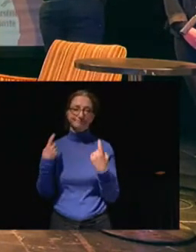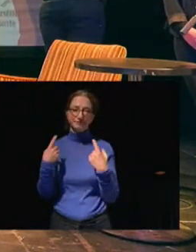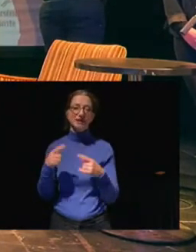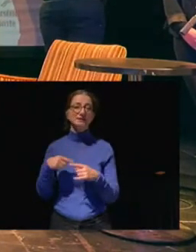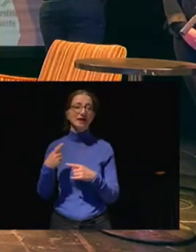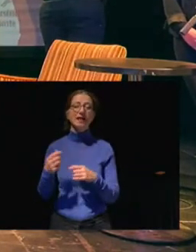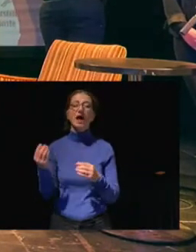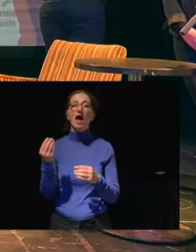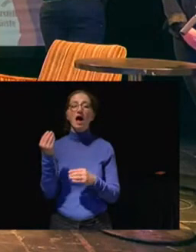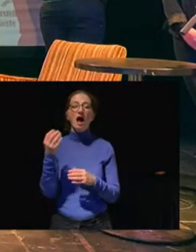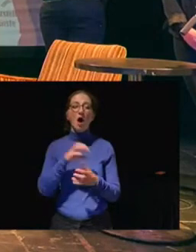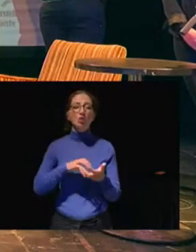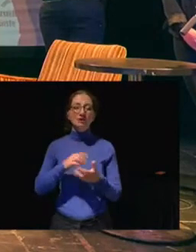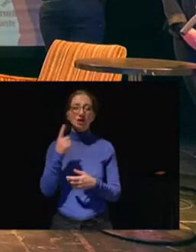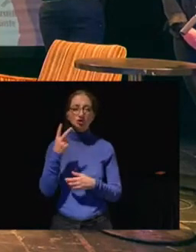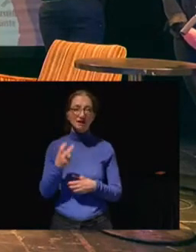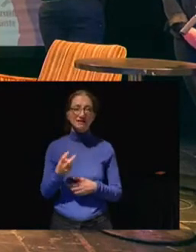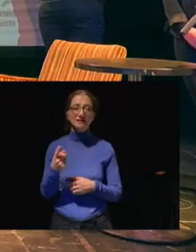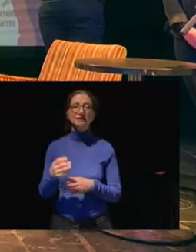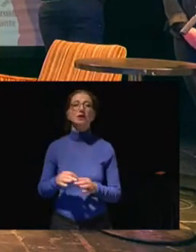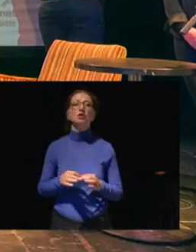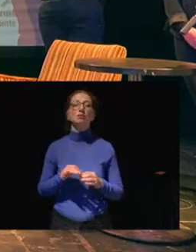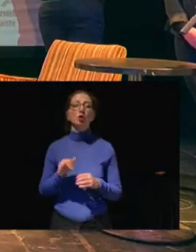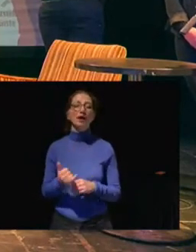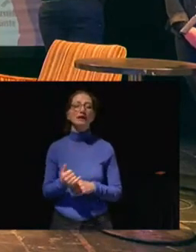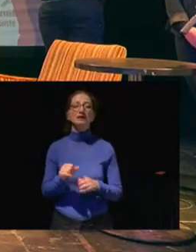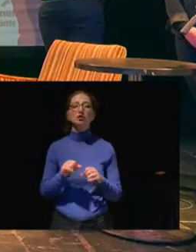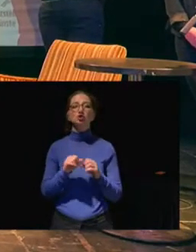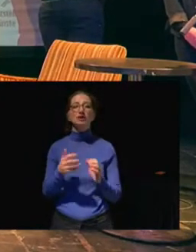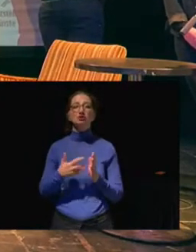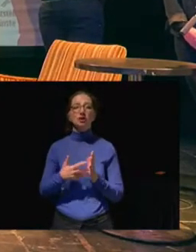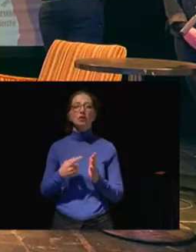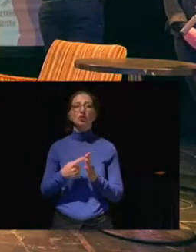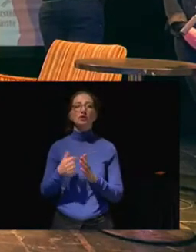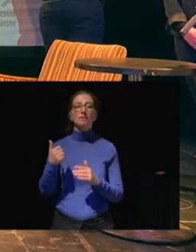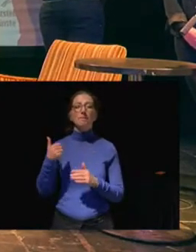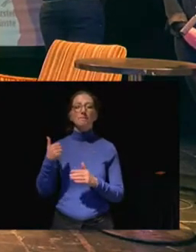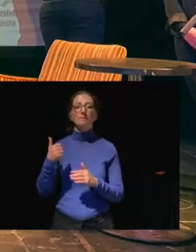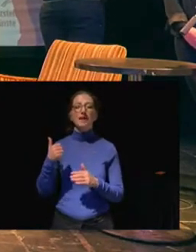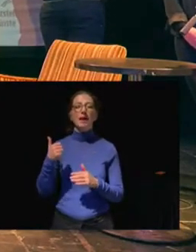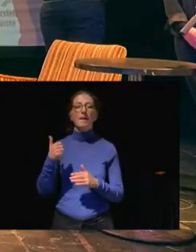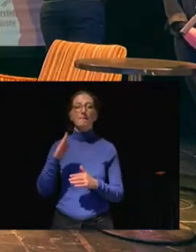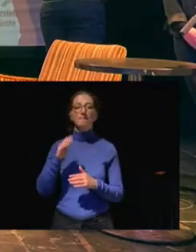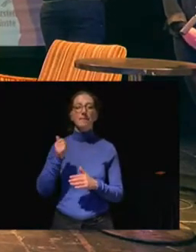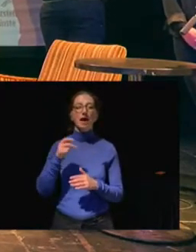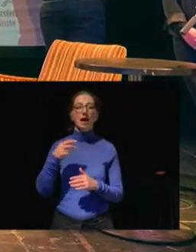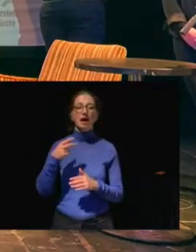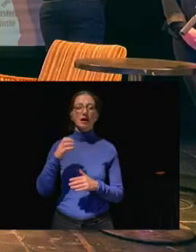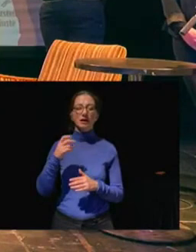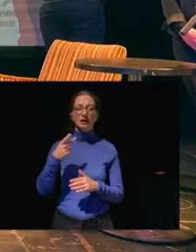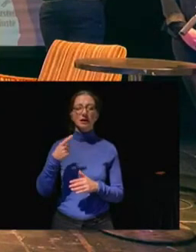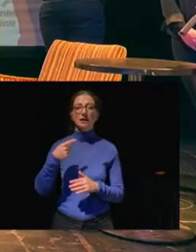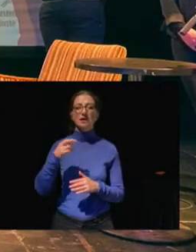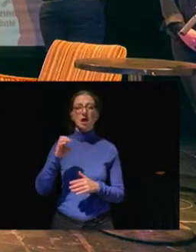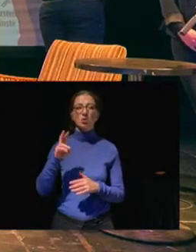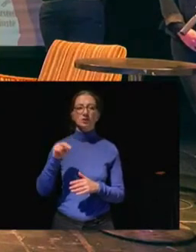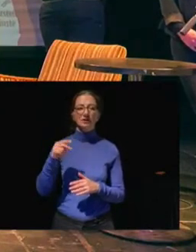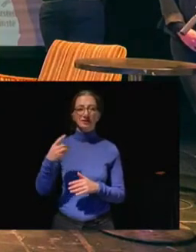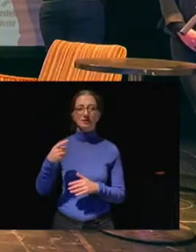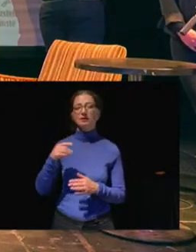21 leitet sie die Projekte Systemcheck und Background, wovon wir auch schon ein bisschen gehört haben, hier beim